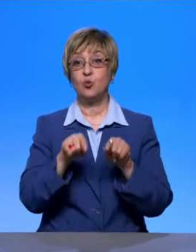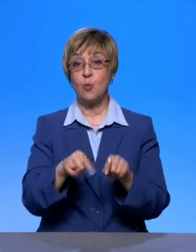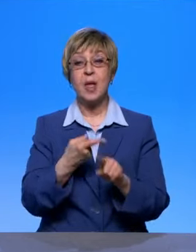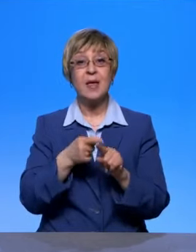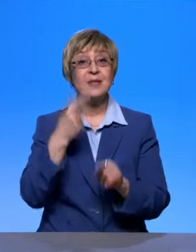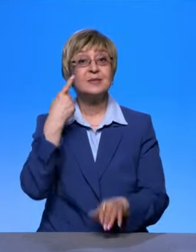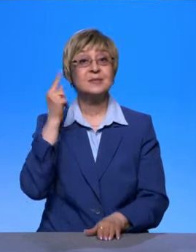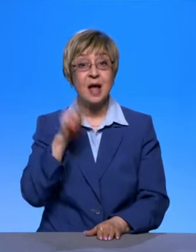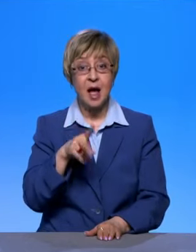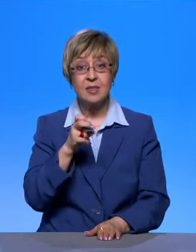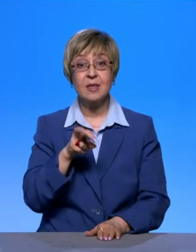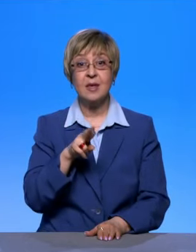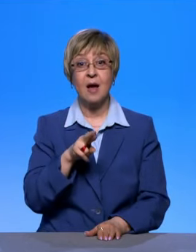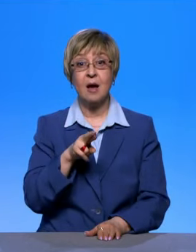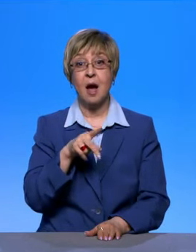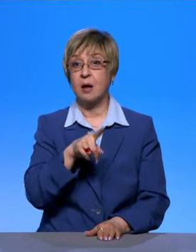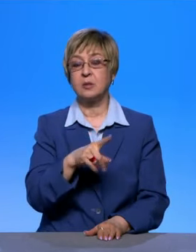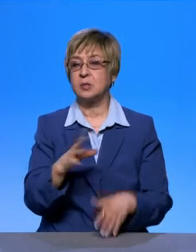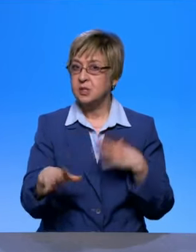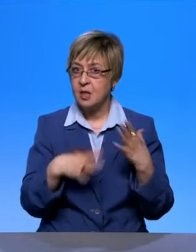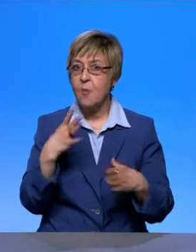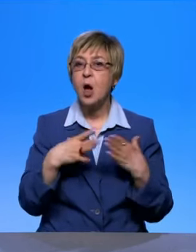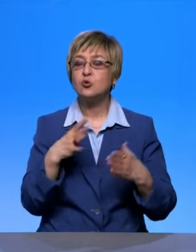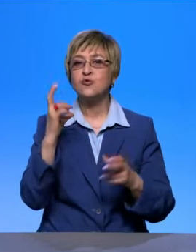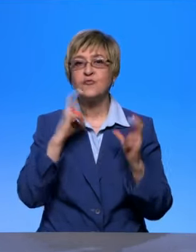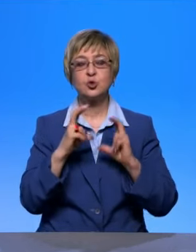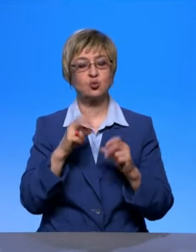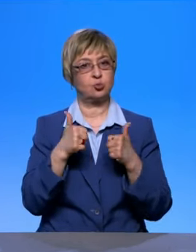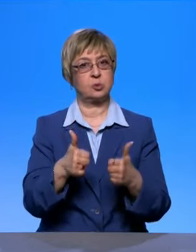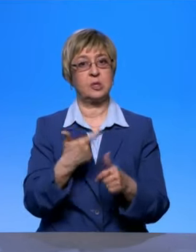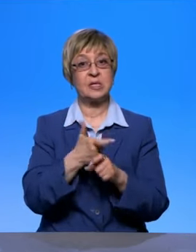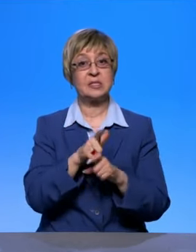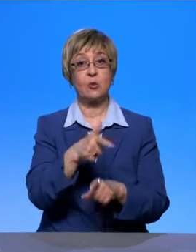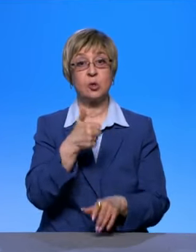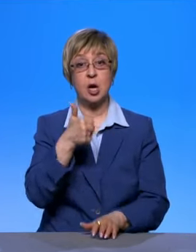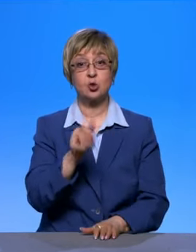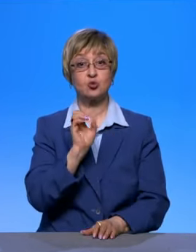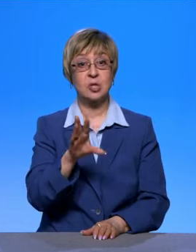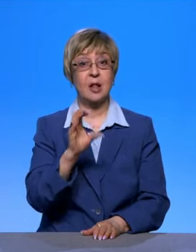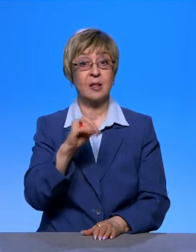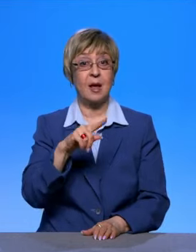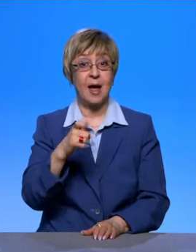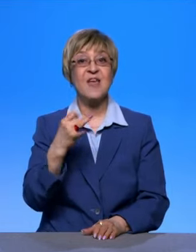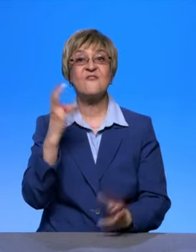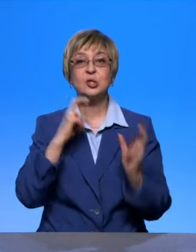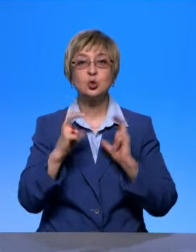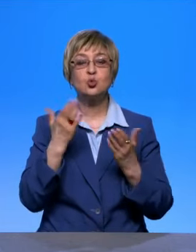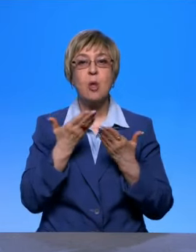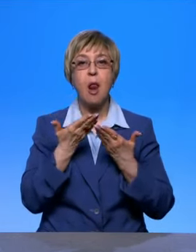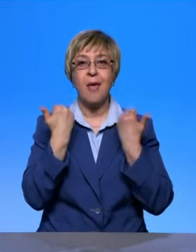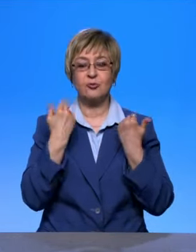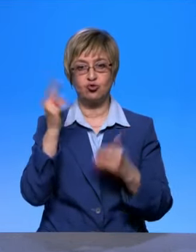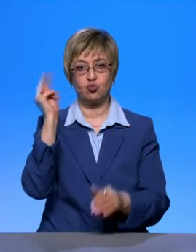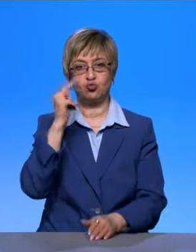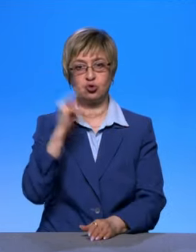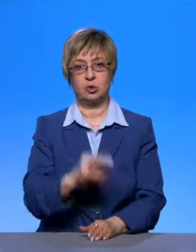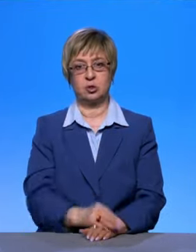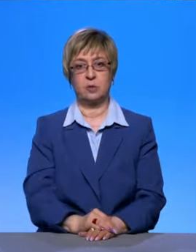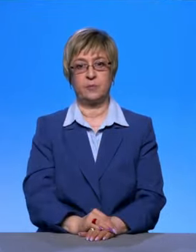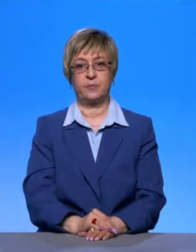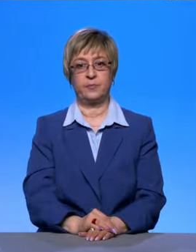они же вот лучше всех занимаются в институте. Если он очень хорошо сдал ЕГЭ, ему и в институте легче учиться. Я скажу